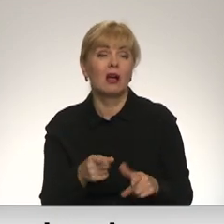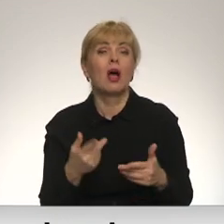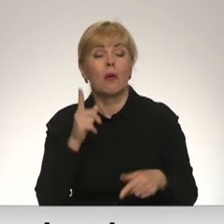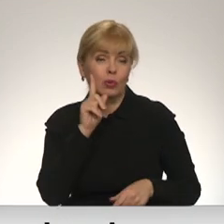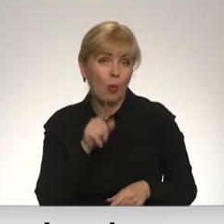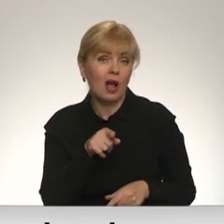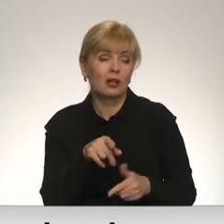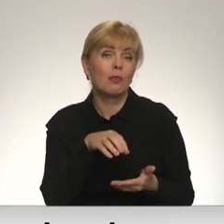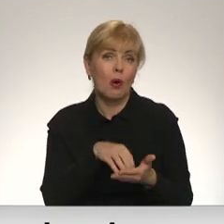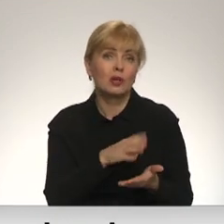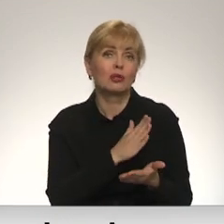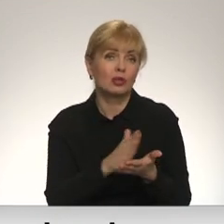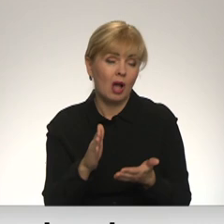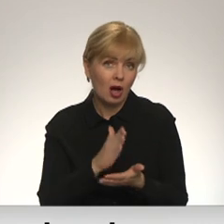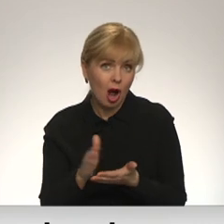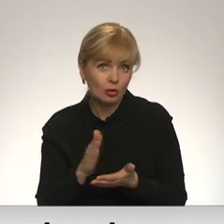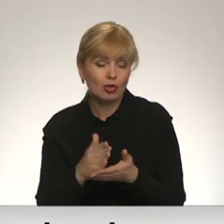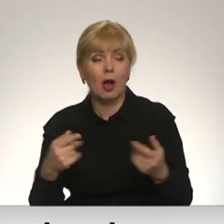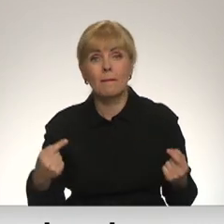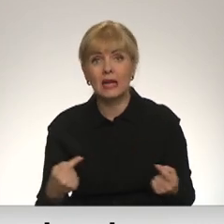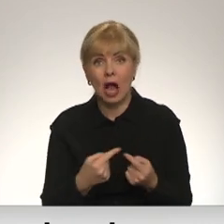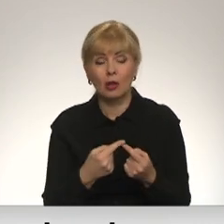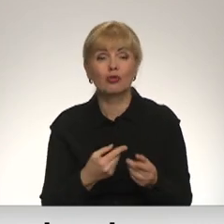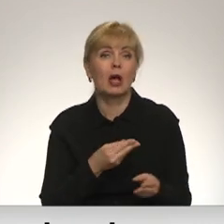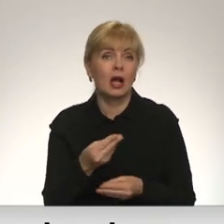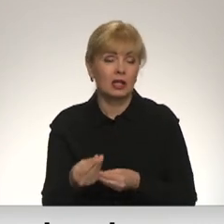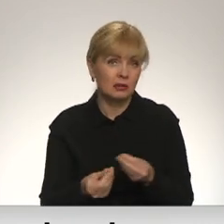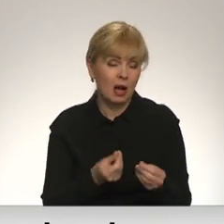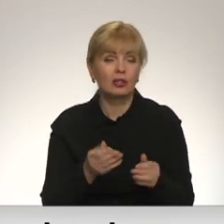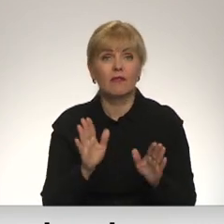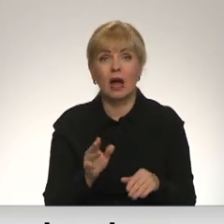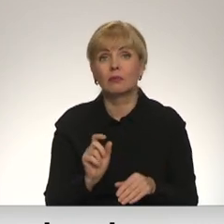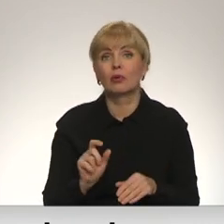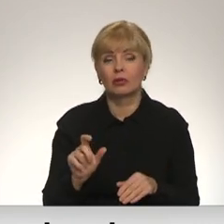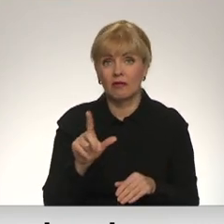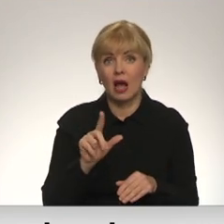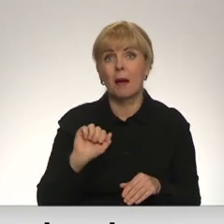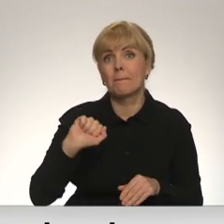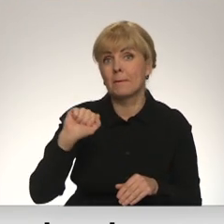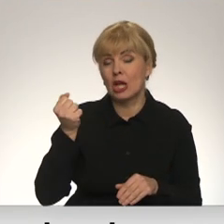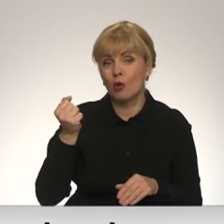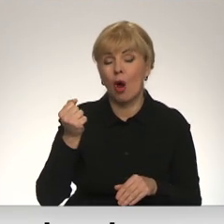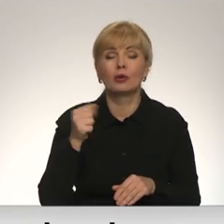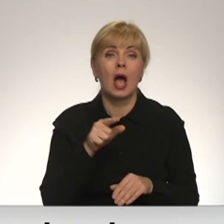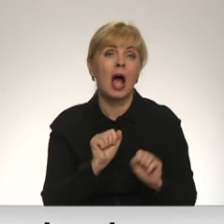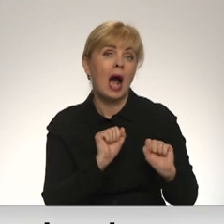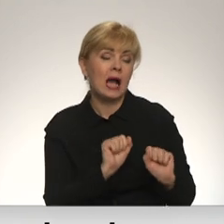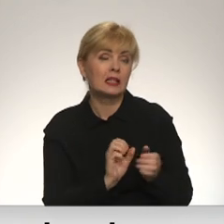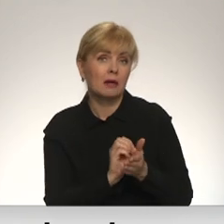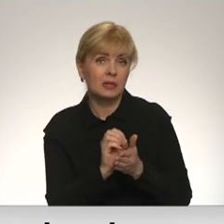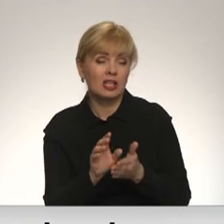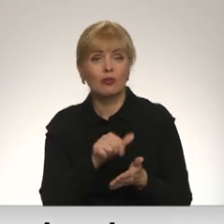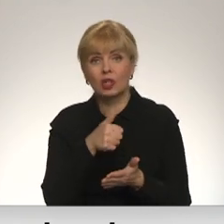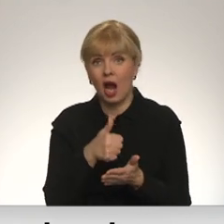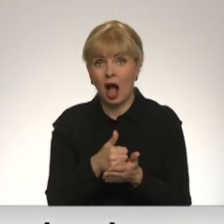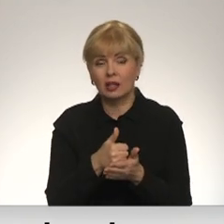ka šī objekta sakārtošana un pielāgošanas izmaksas varētu būt mērāmas miljonus. Civilās aizsardzības sistēmas